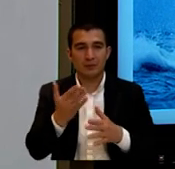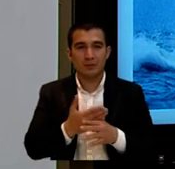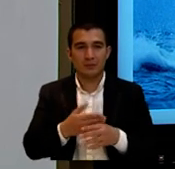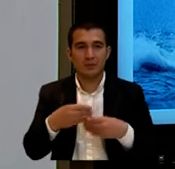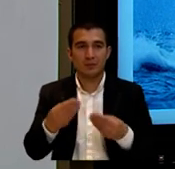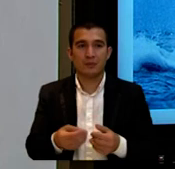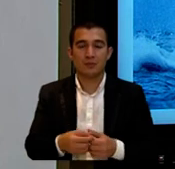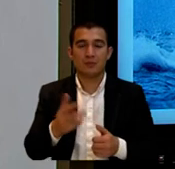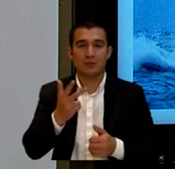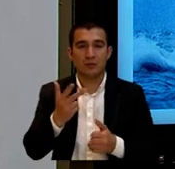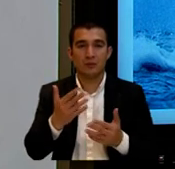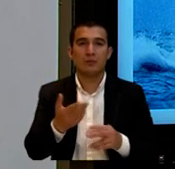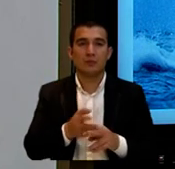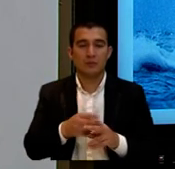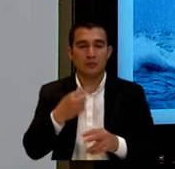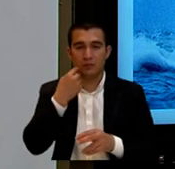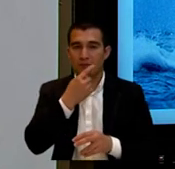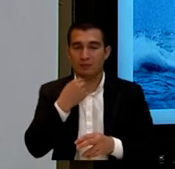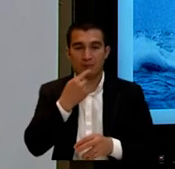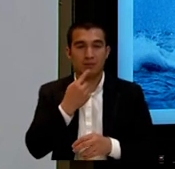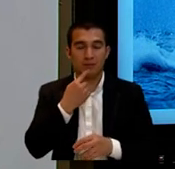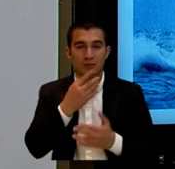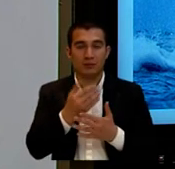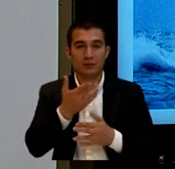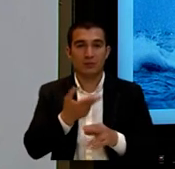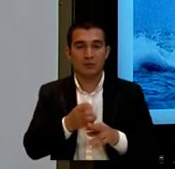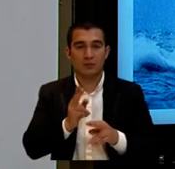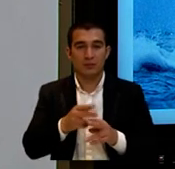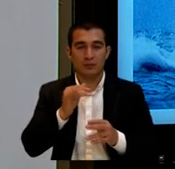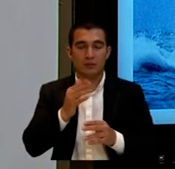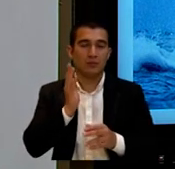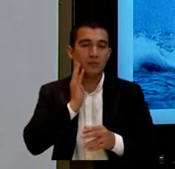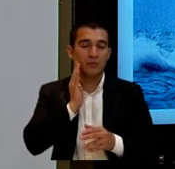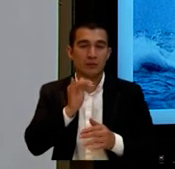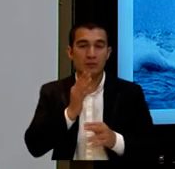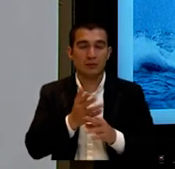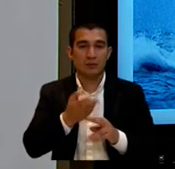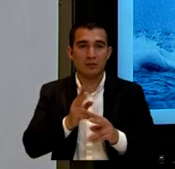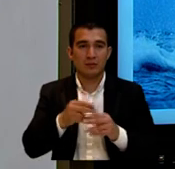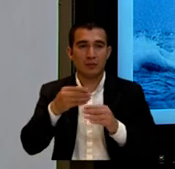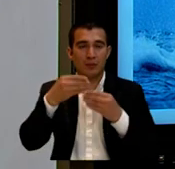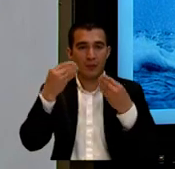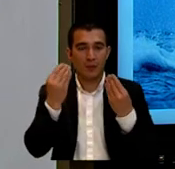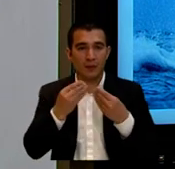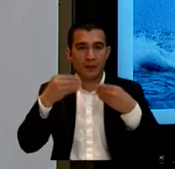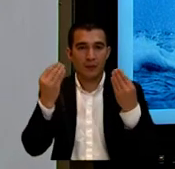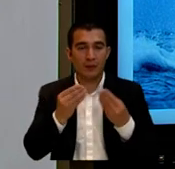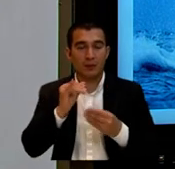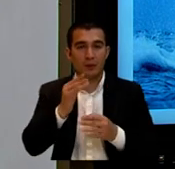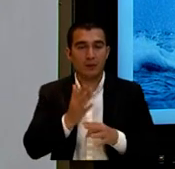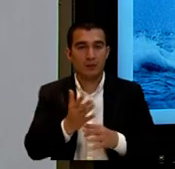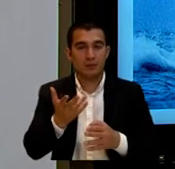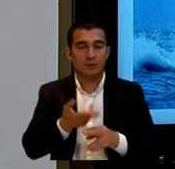үчінші ісі, ұғыз бошліғды, үқаріге, жағді, мүгіз пластинкіләрінің қасыл болушы білін